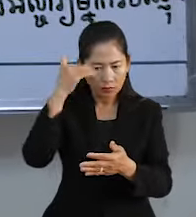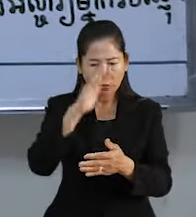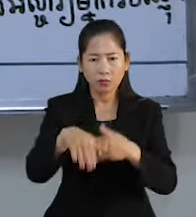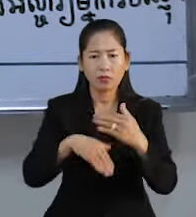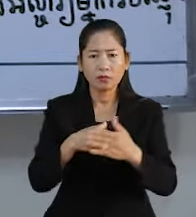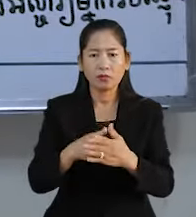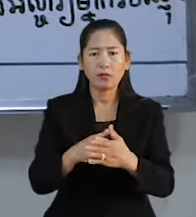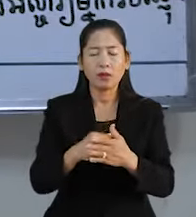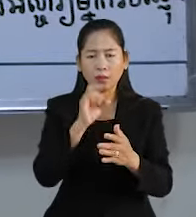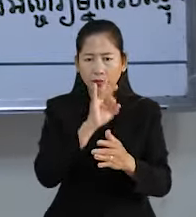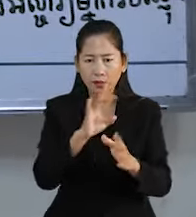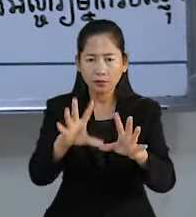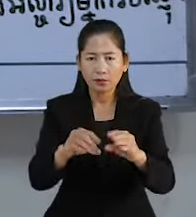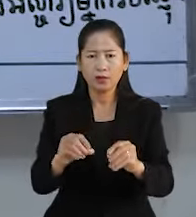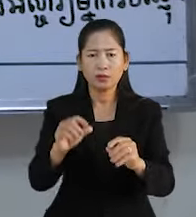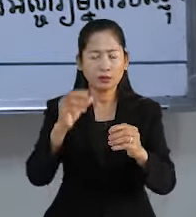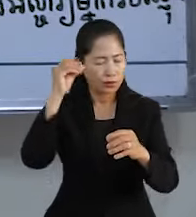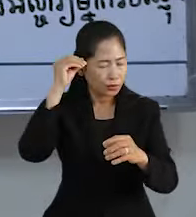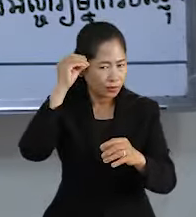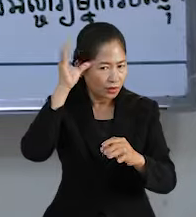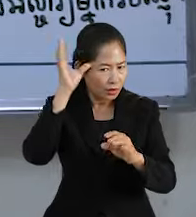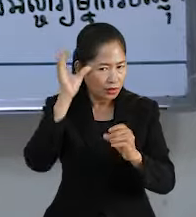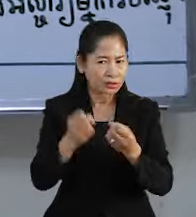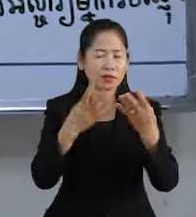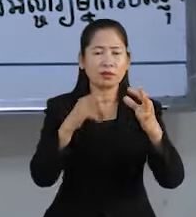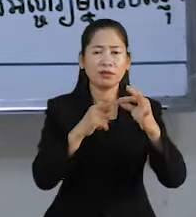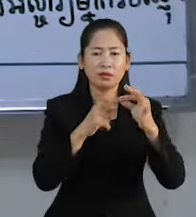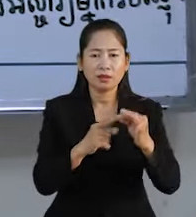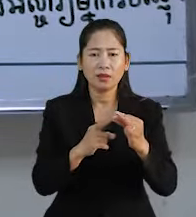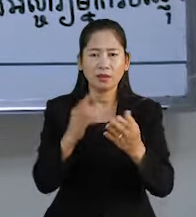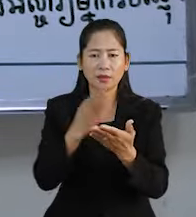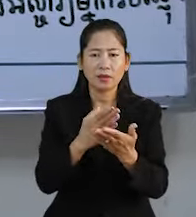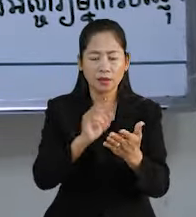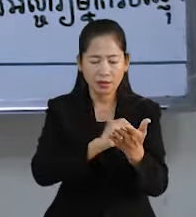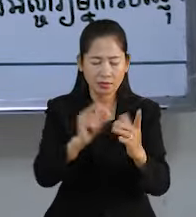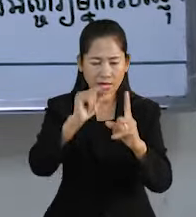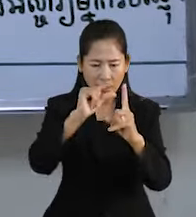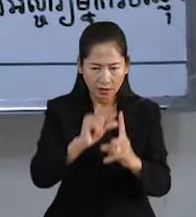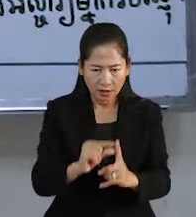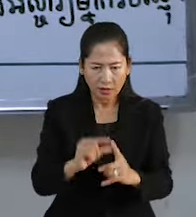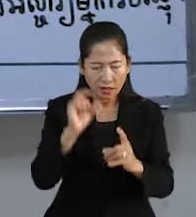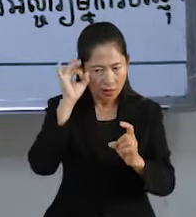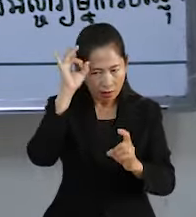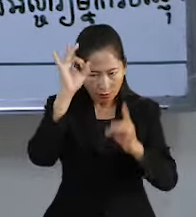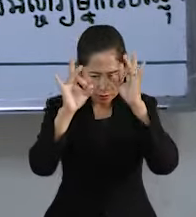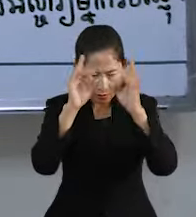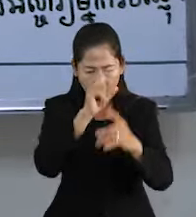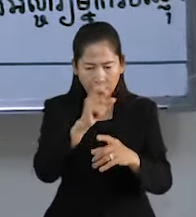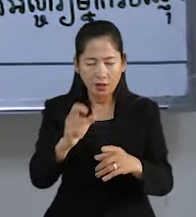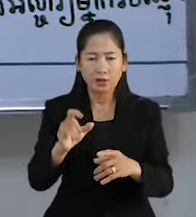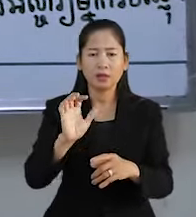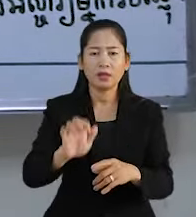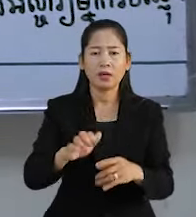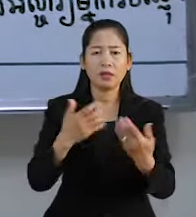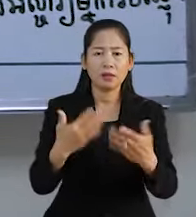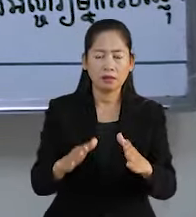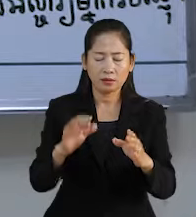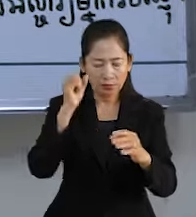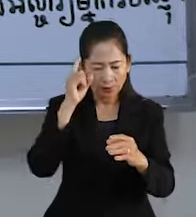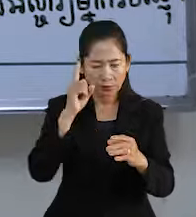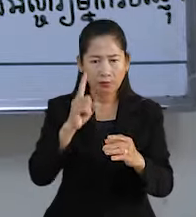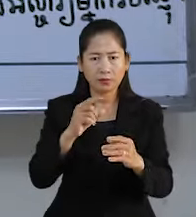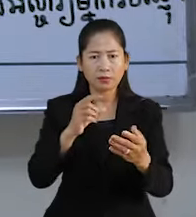ៗទាំងអស់គ្នាពិតជាទទួលបានចំណេះដឹងច្រើនជាពិសេសទៅលើផ្នែកការសរសេរកថាខណ្ឌពណ៌នីអំពីមនុស្សណាកូនណាហើយបានដឹ